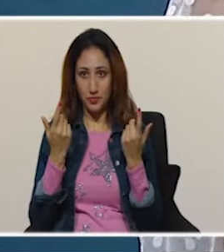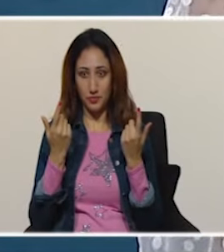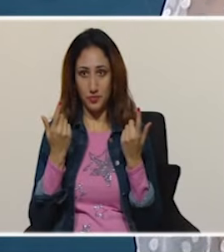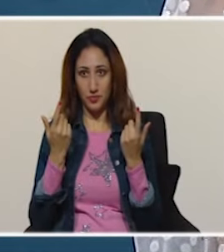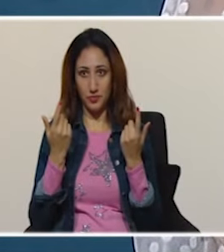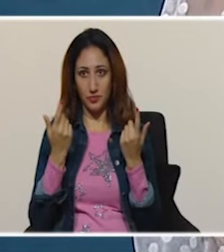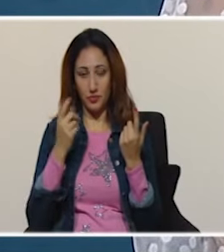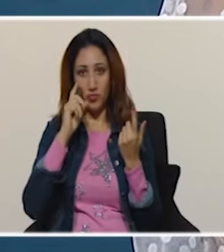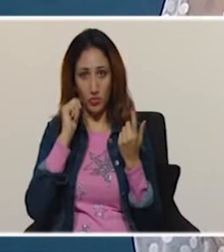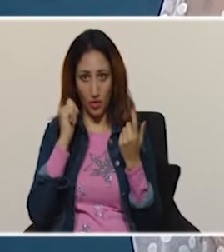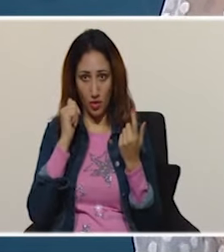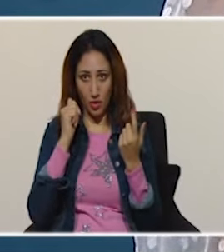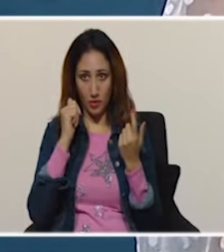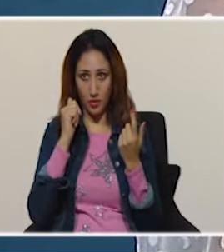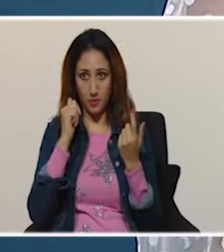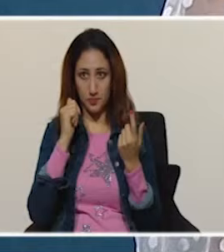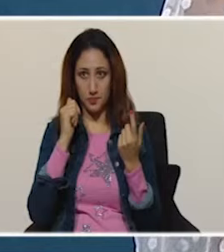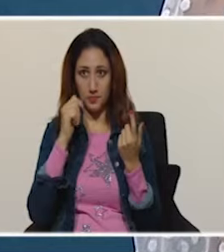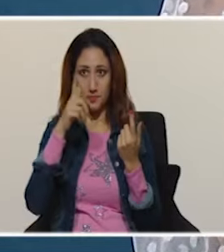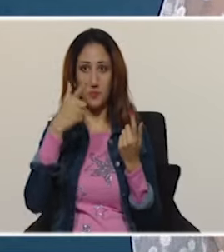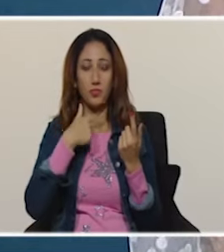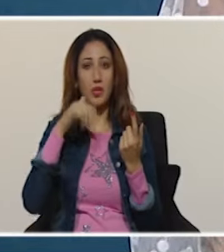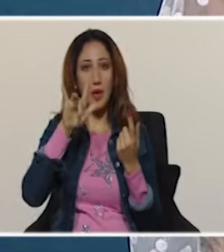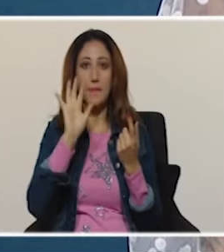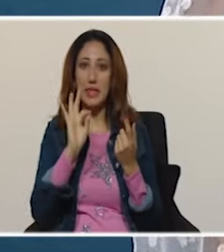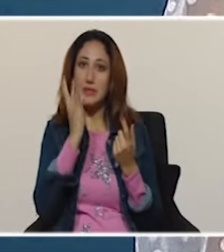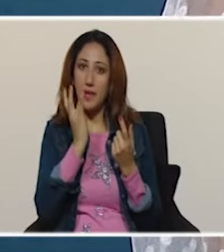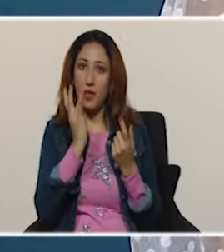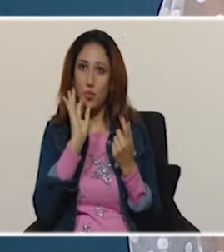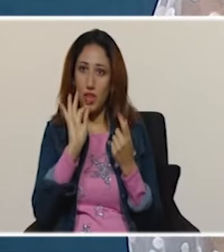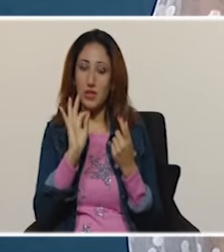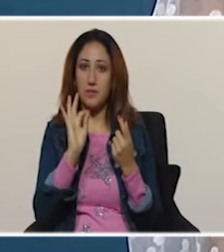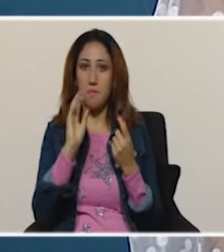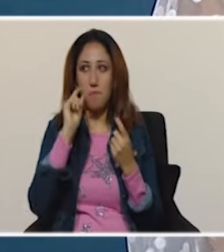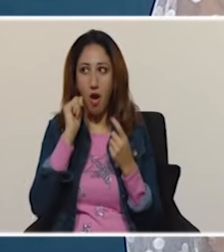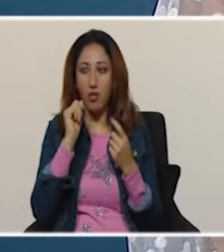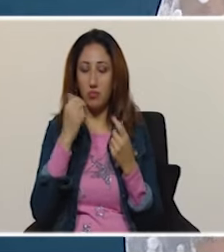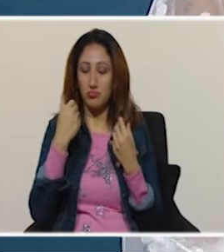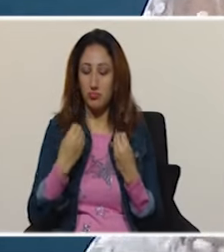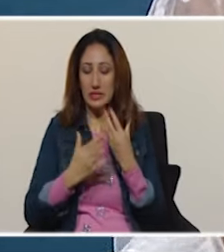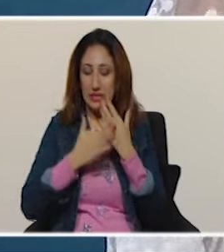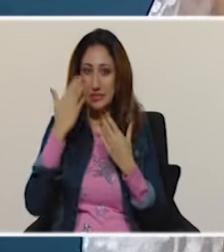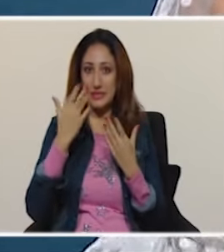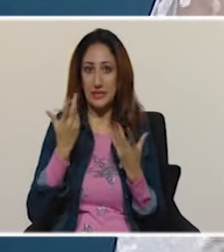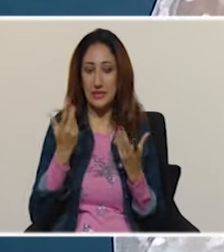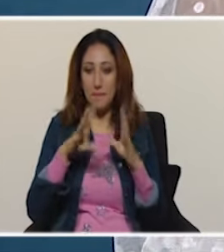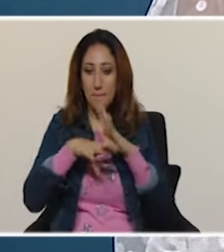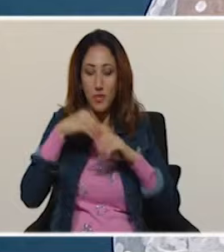يمكن الرجال ممكن يجاوب، بس انا بحب الزواج بالعكس، انه خطوه جديده، مملكه،